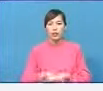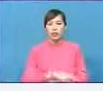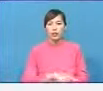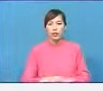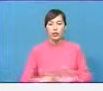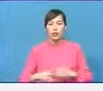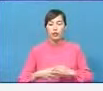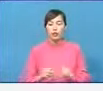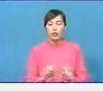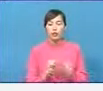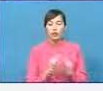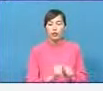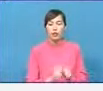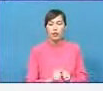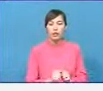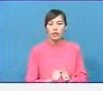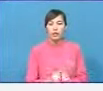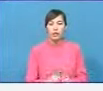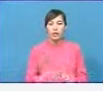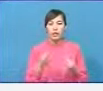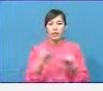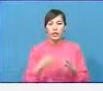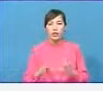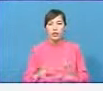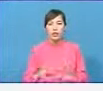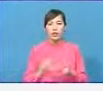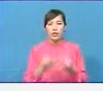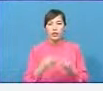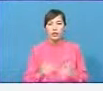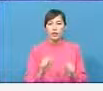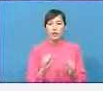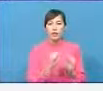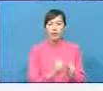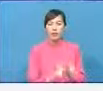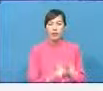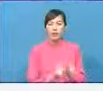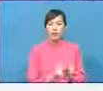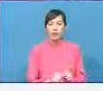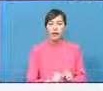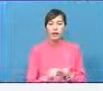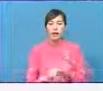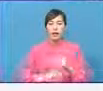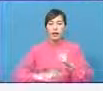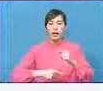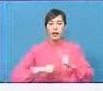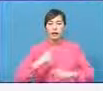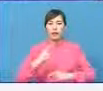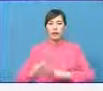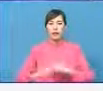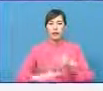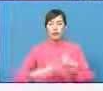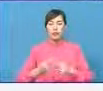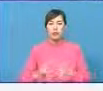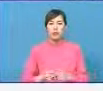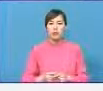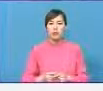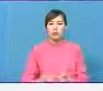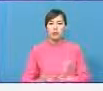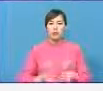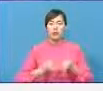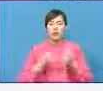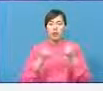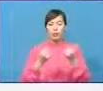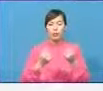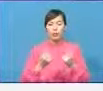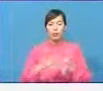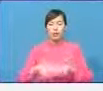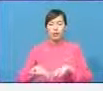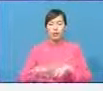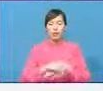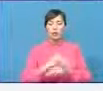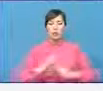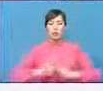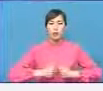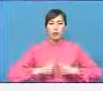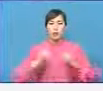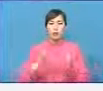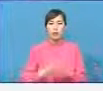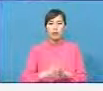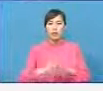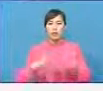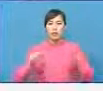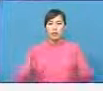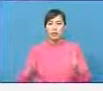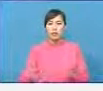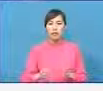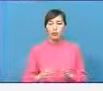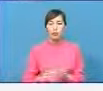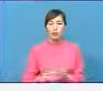қорғайтын, елдігімізді, егемендігімізді сақтайтын, ата салт ізгі дәстүрімізді ардақтайтын, еліміздің мәртебесін асқақтата